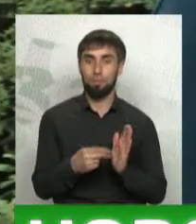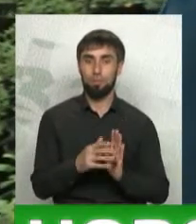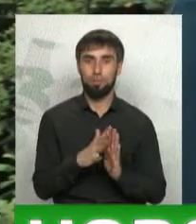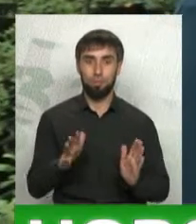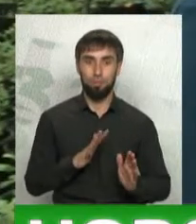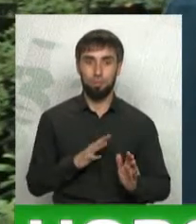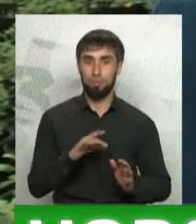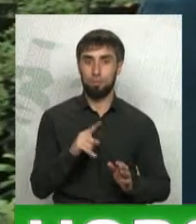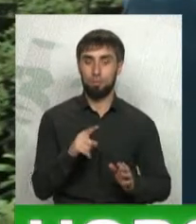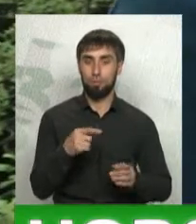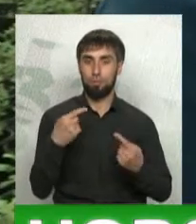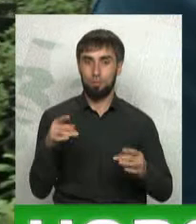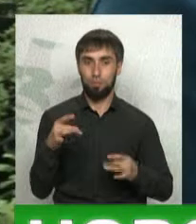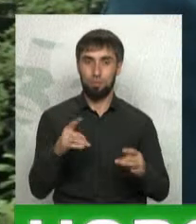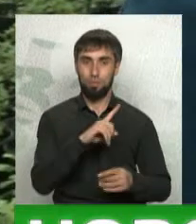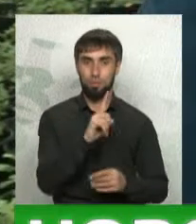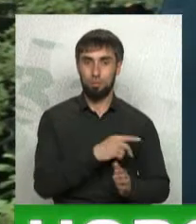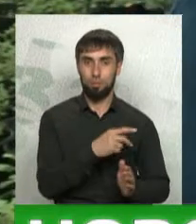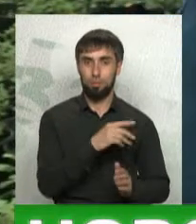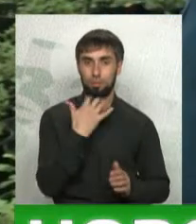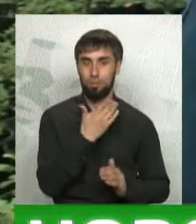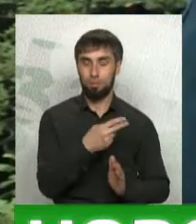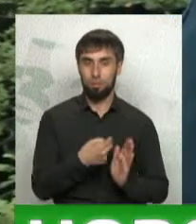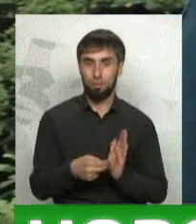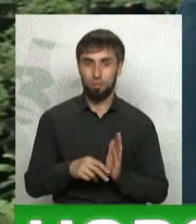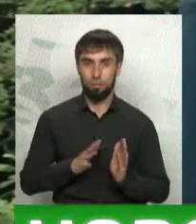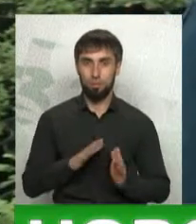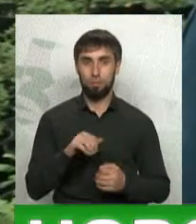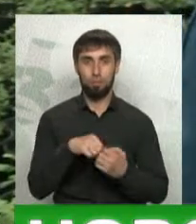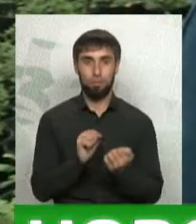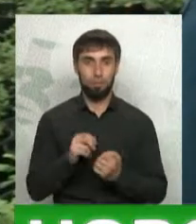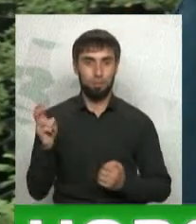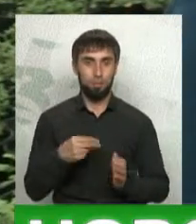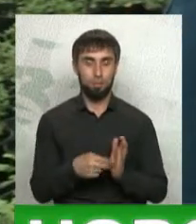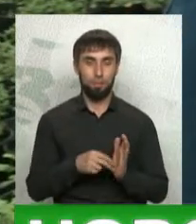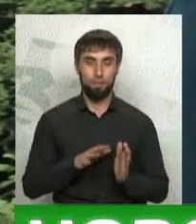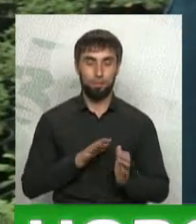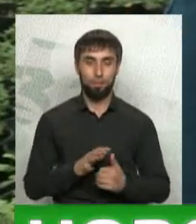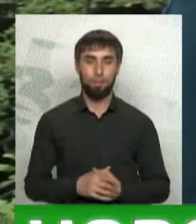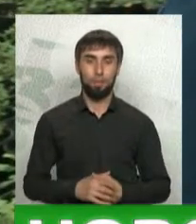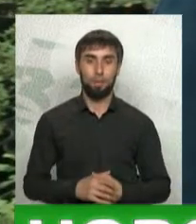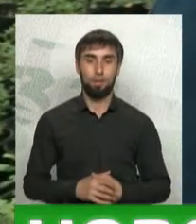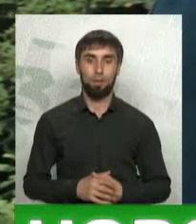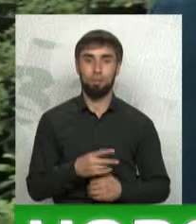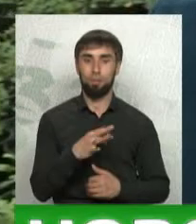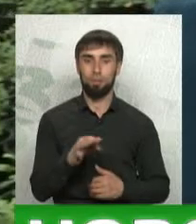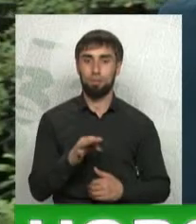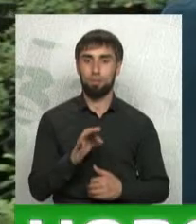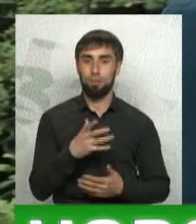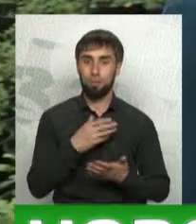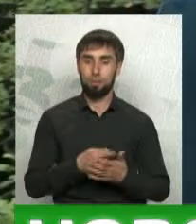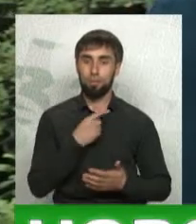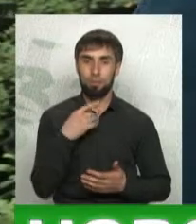я не знаю, с Грозного, с Нальчика покупают у меня, но с